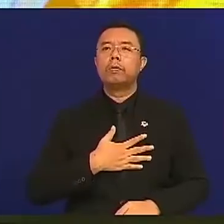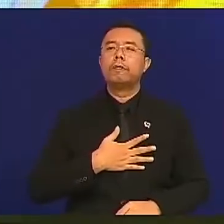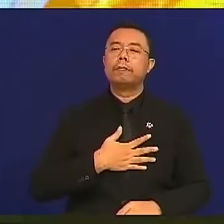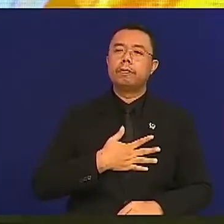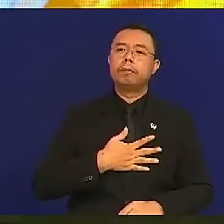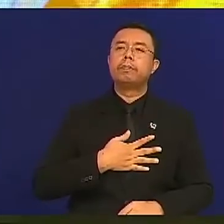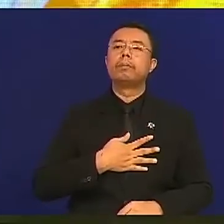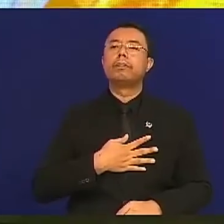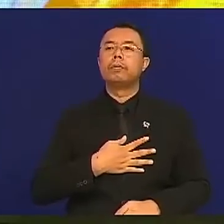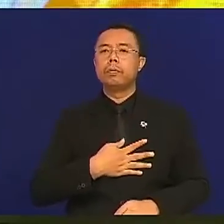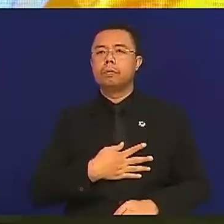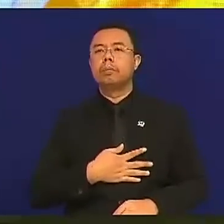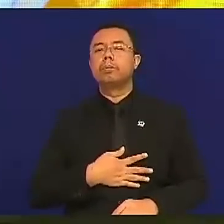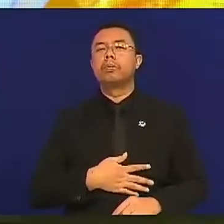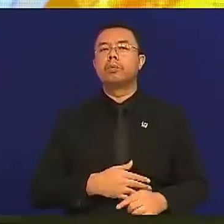tugasku.